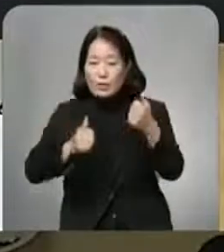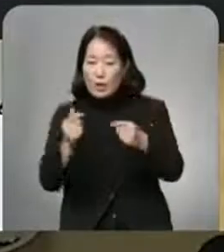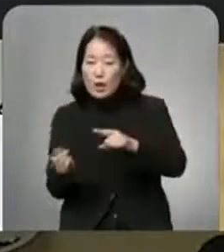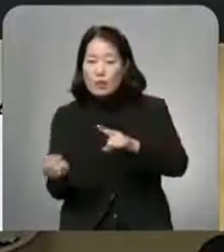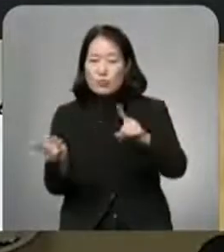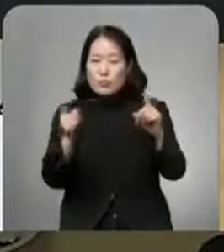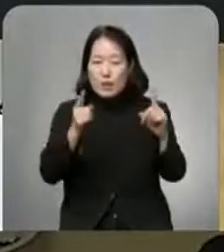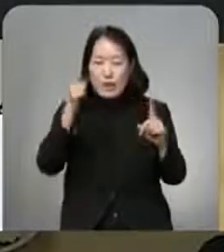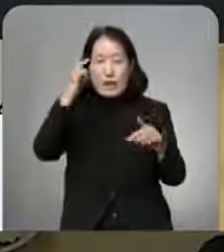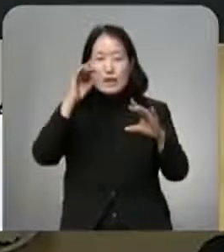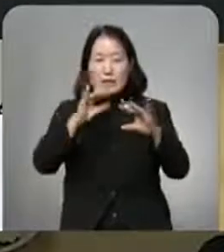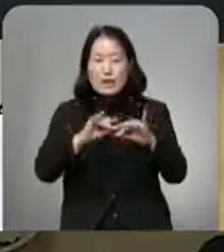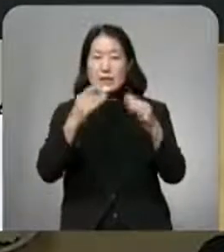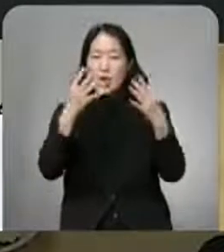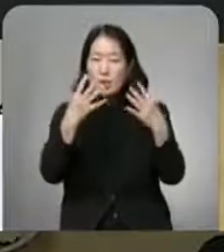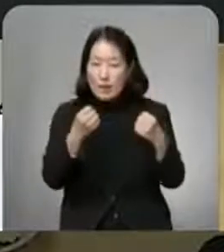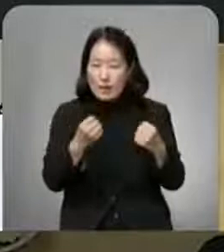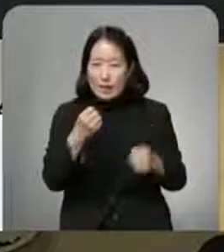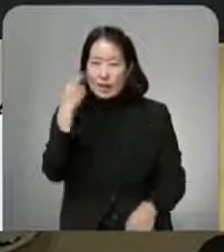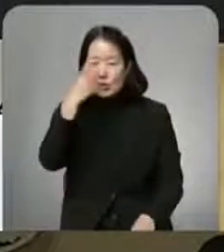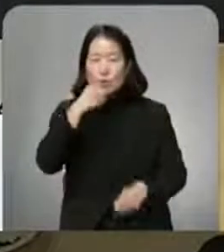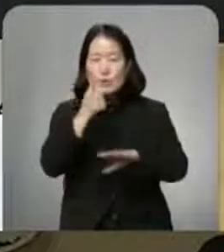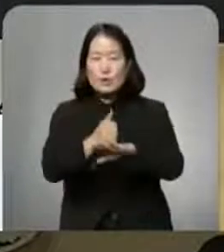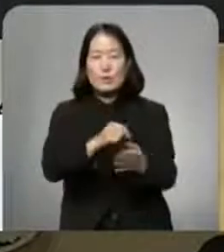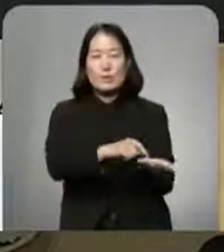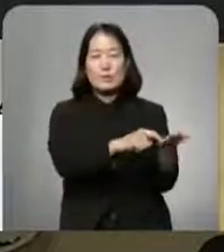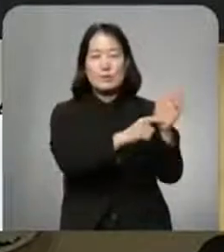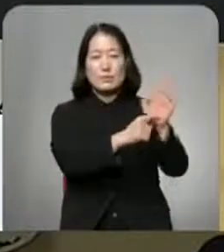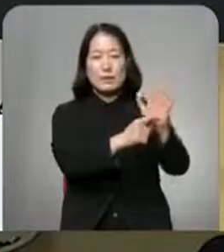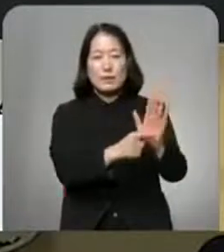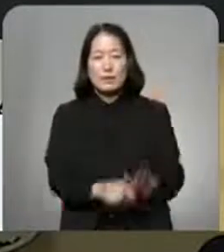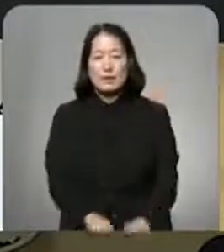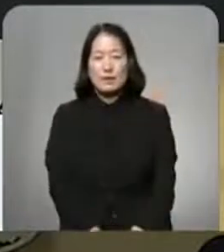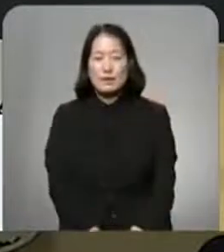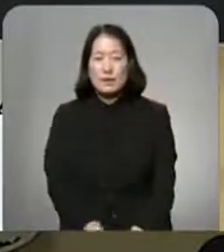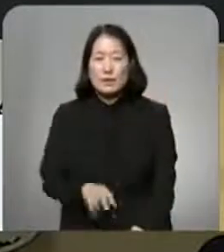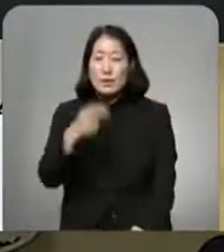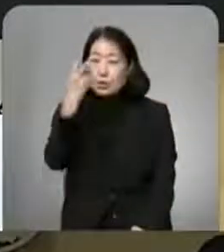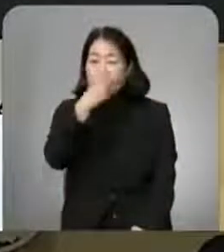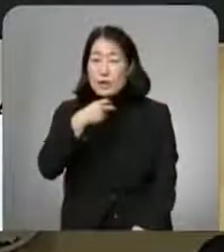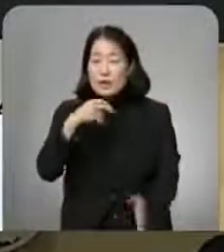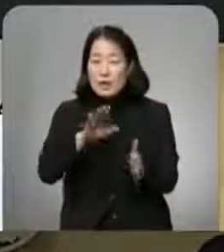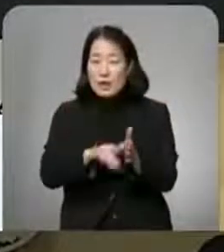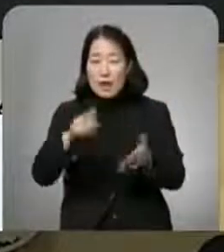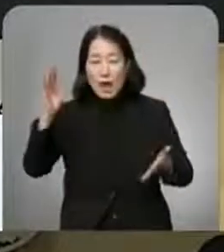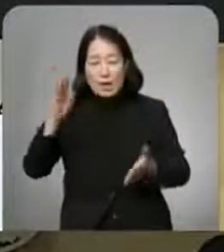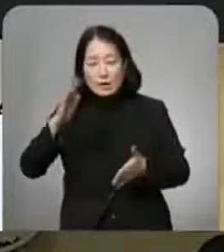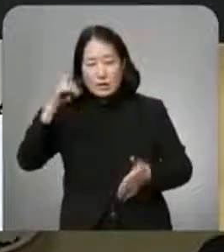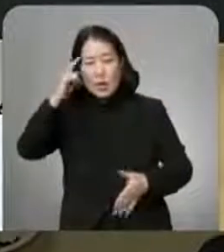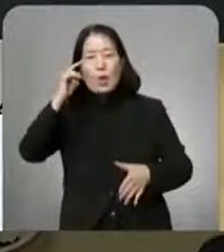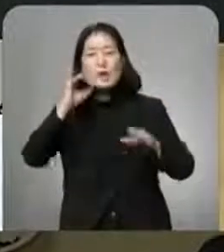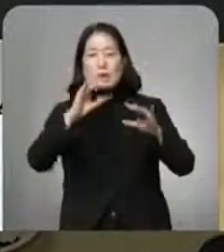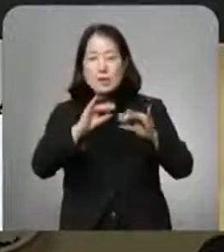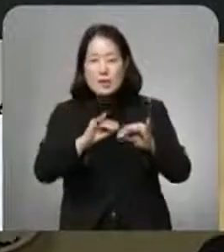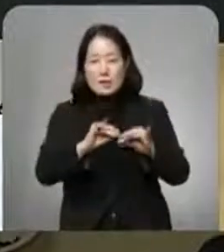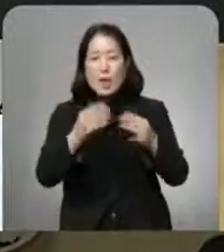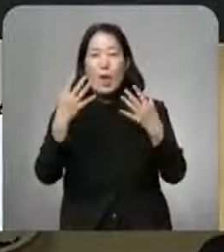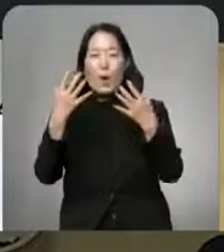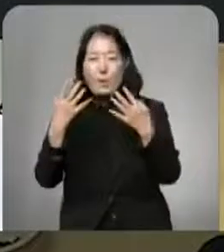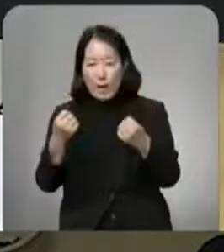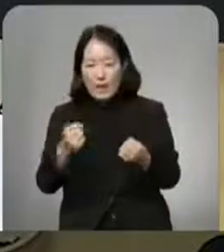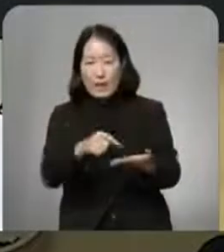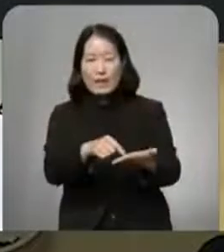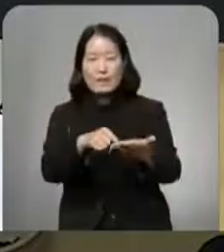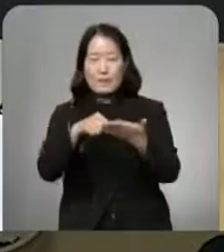시험 부활의 찬성한다는 자체 설문조사 결과를 발표했습니다이 조사에선 학생들도 찬성이 훨씬 더 많다고